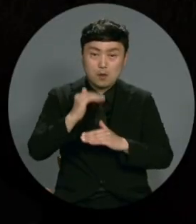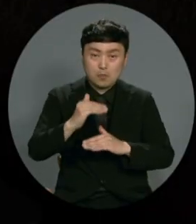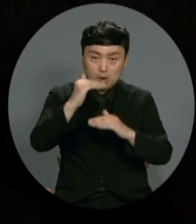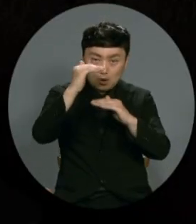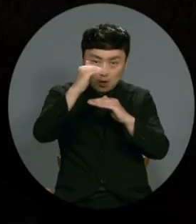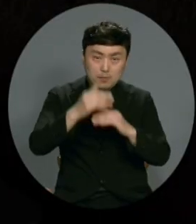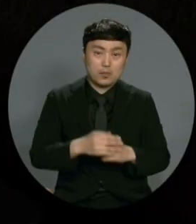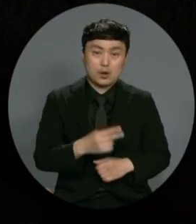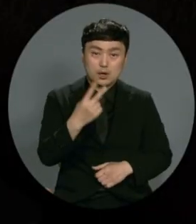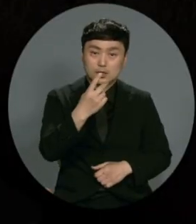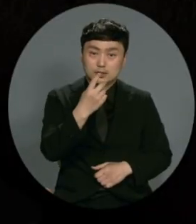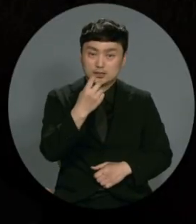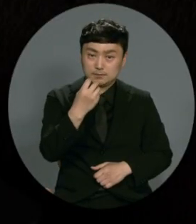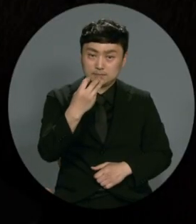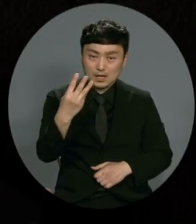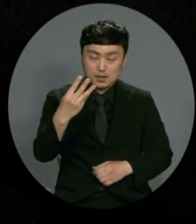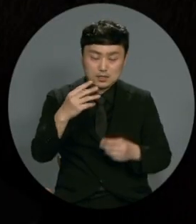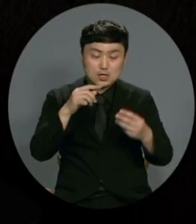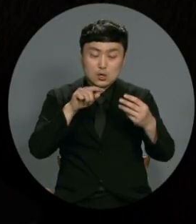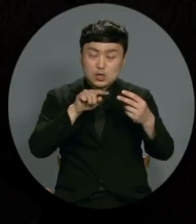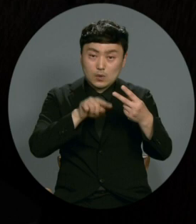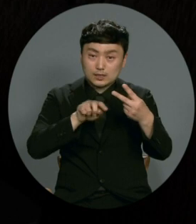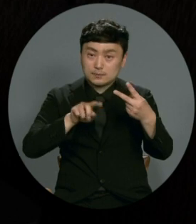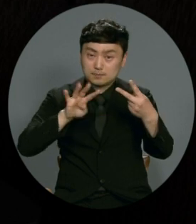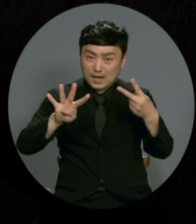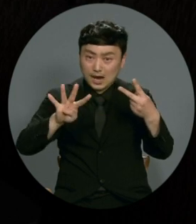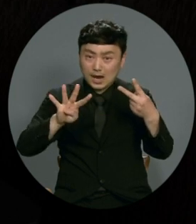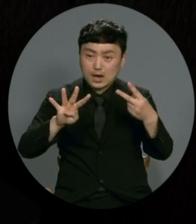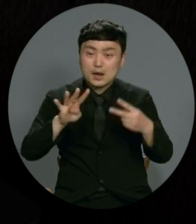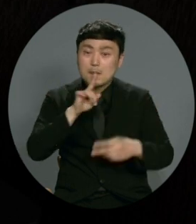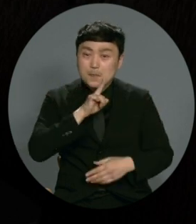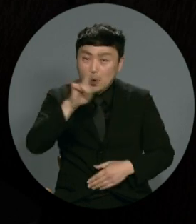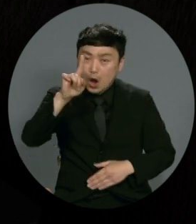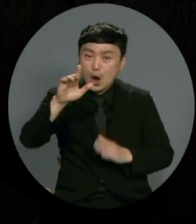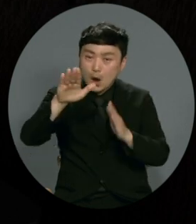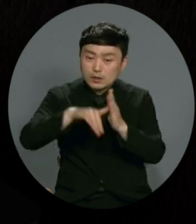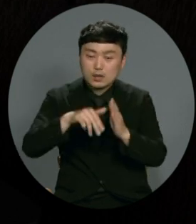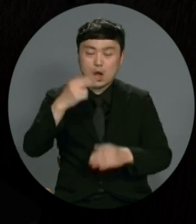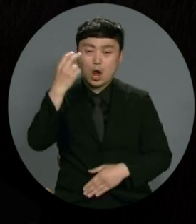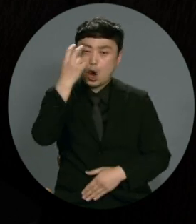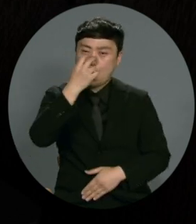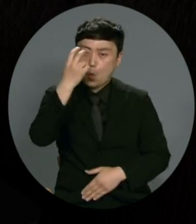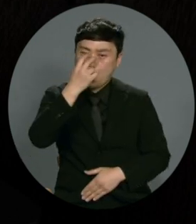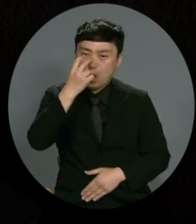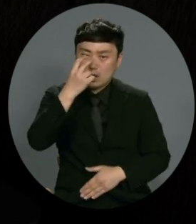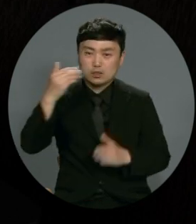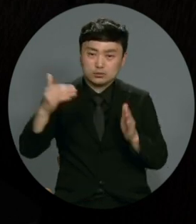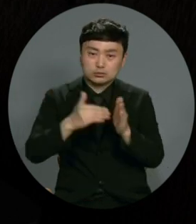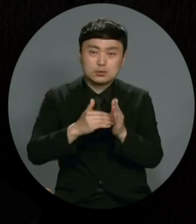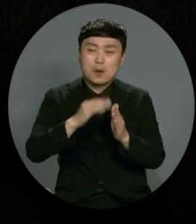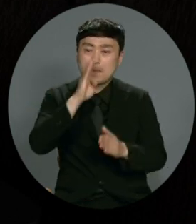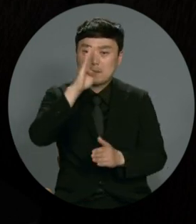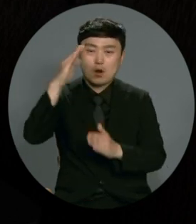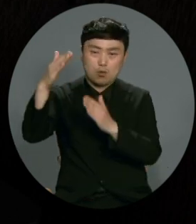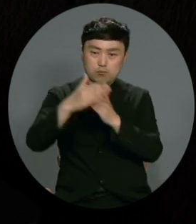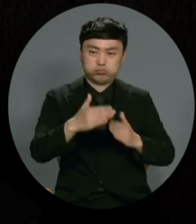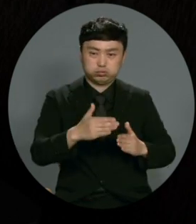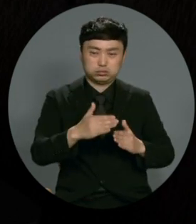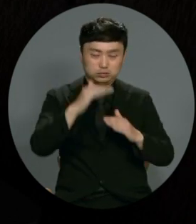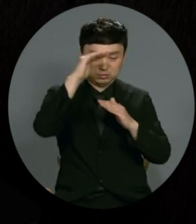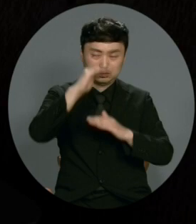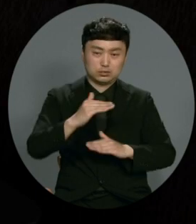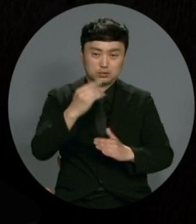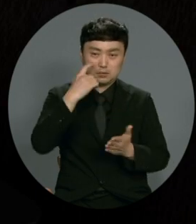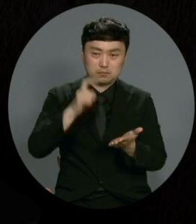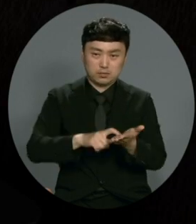2023년 2월 24일 제한고 사건이 수리되었고 같은 날 수사 검사가 정해졌지만 당일 바로 기각 처리한 것으로